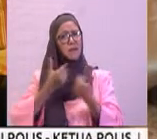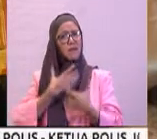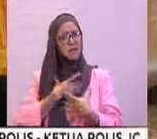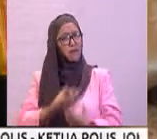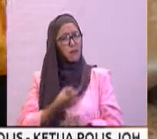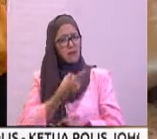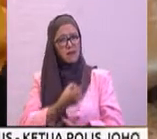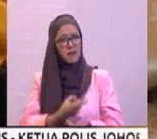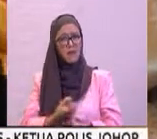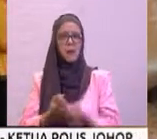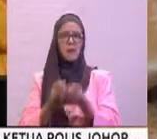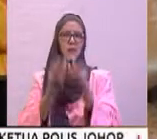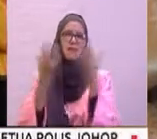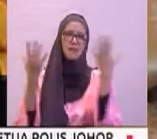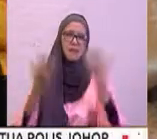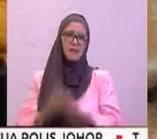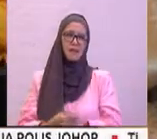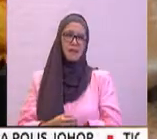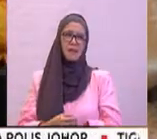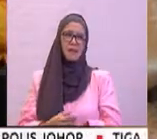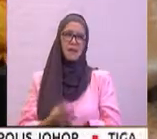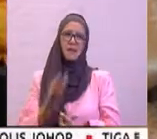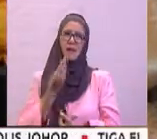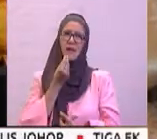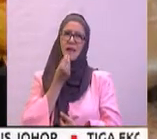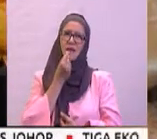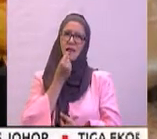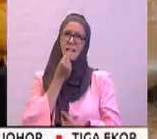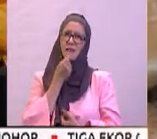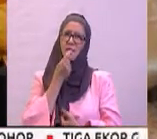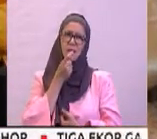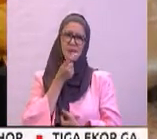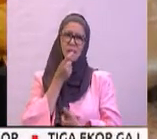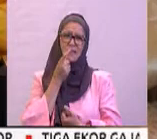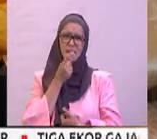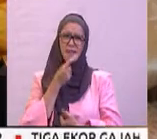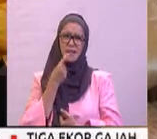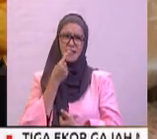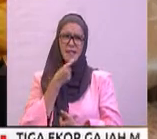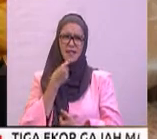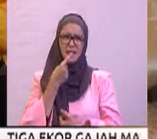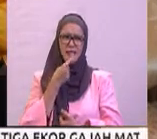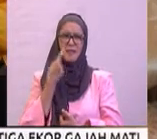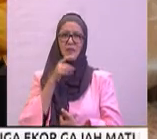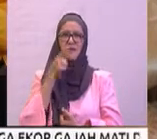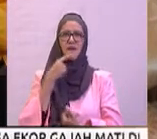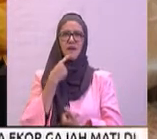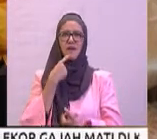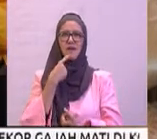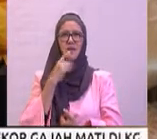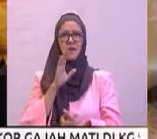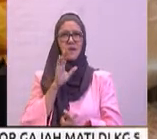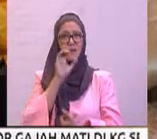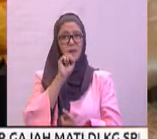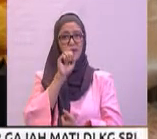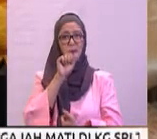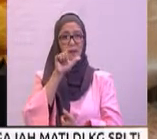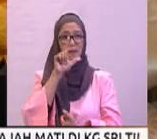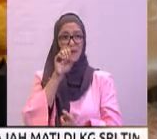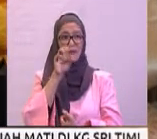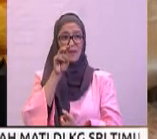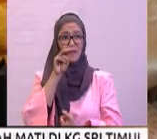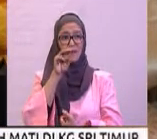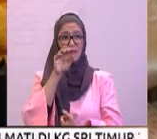Banyaknya. Yang paling? Siapa ni? Siapa yang selalu ni? Saloma katnya. Saloma.